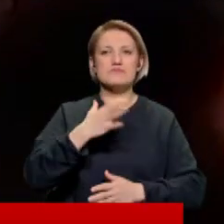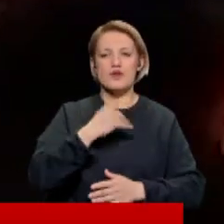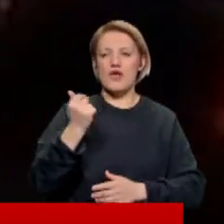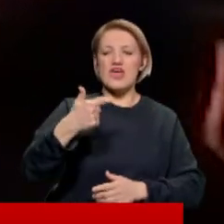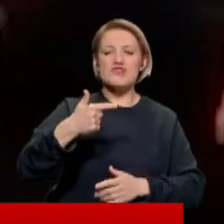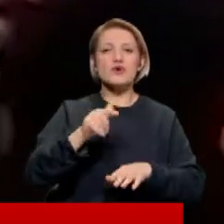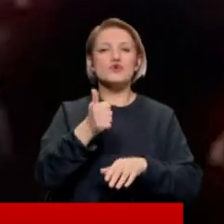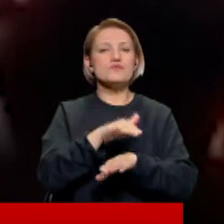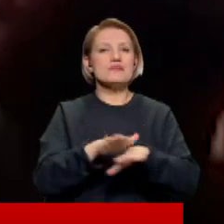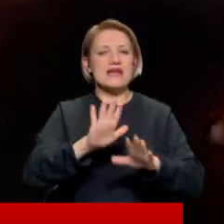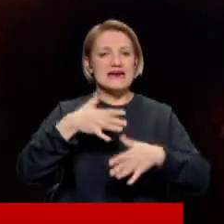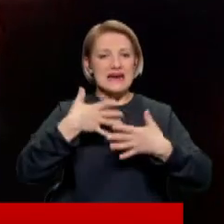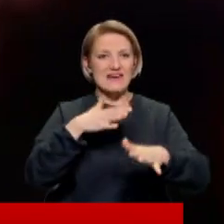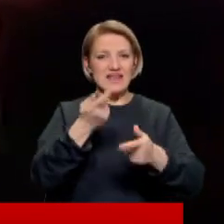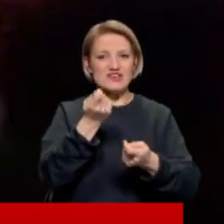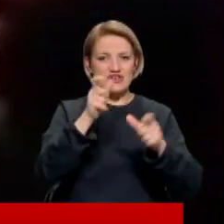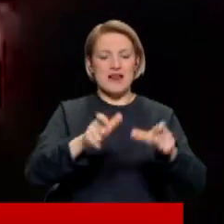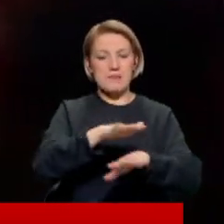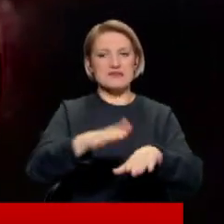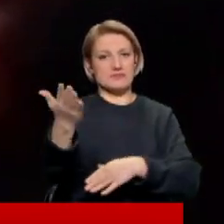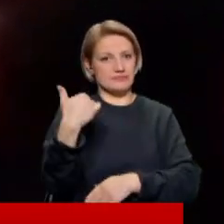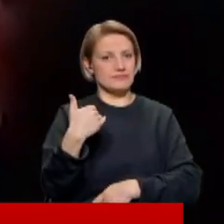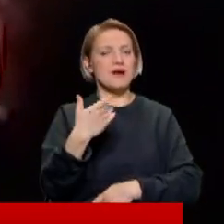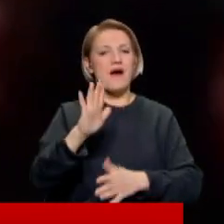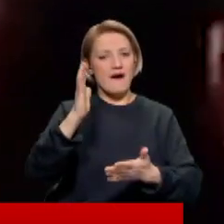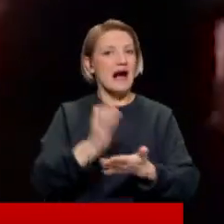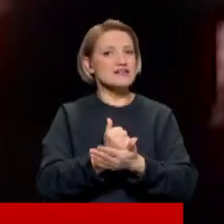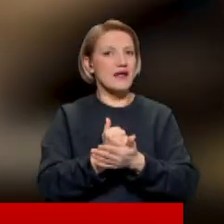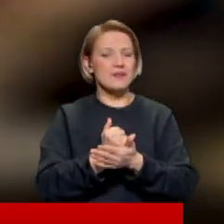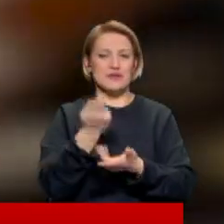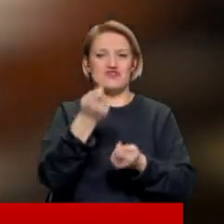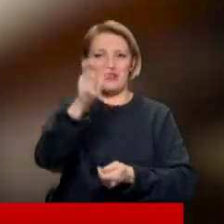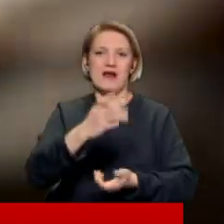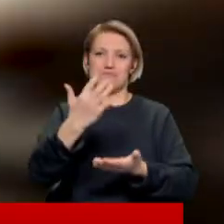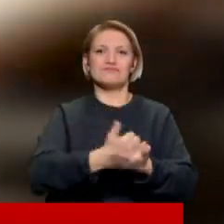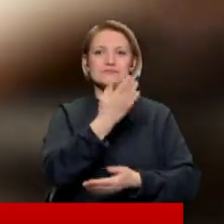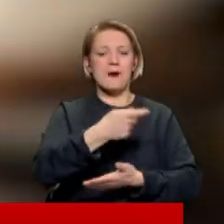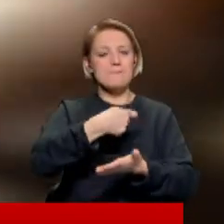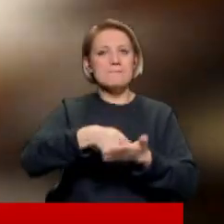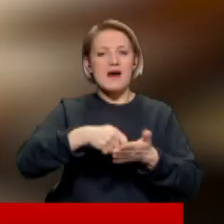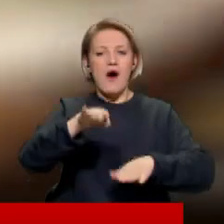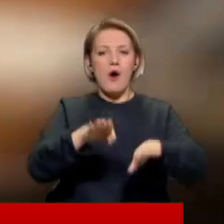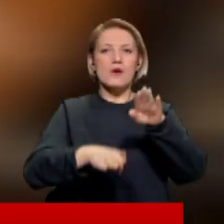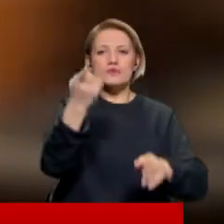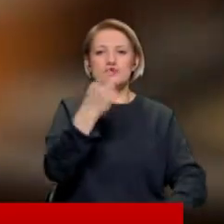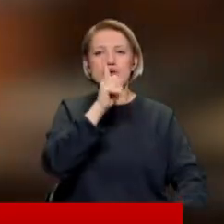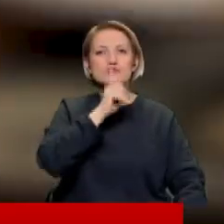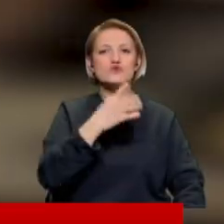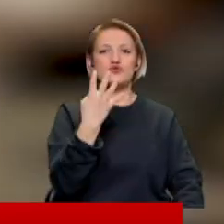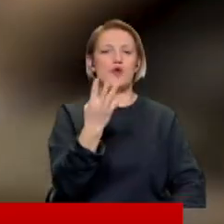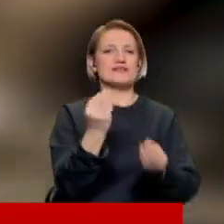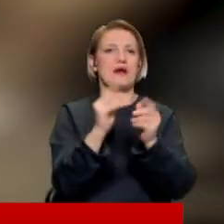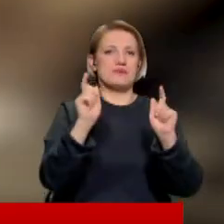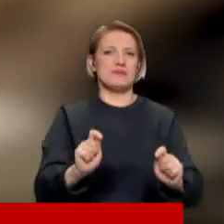gün bitmeden grevdeki işçileri masaya çağırdı ve kazanan taraf işçiler oldu. Maaşlarına ortalama %104